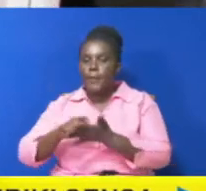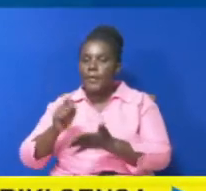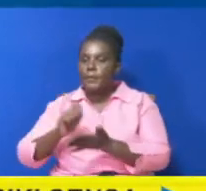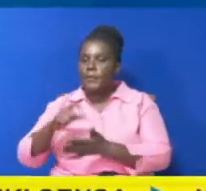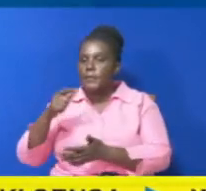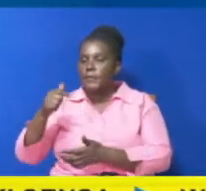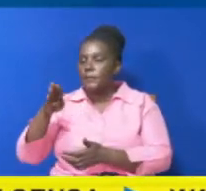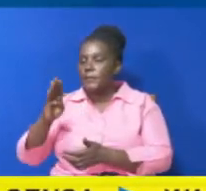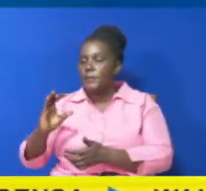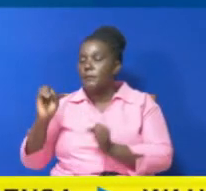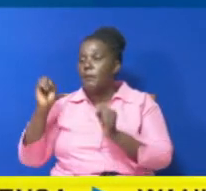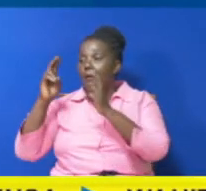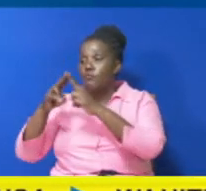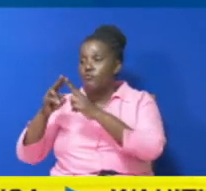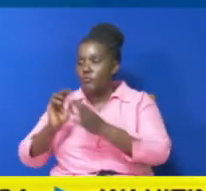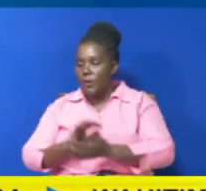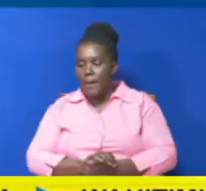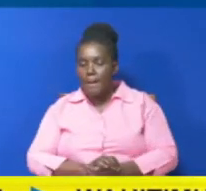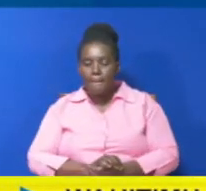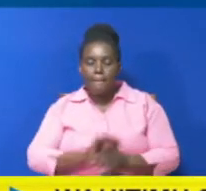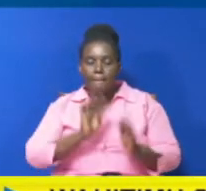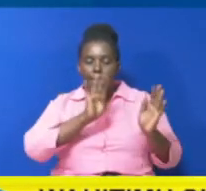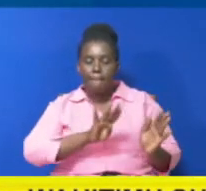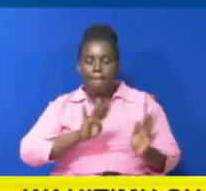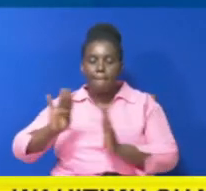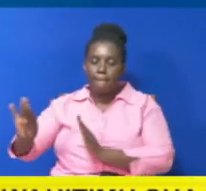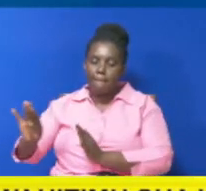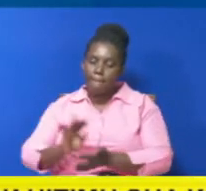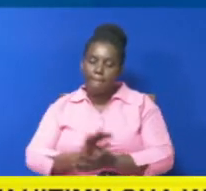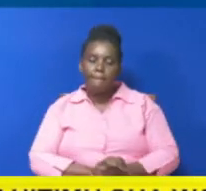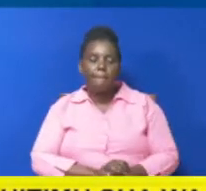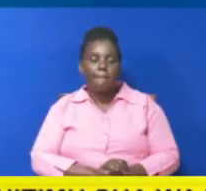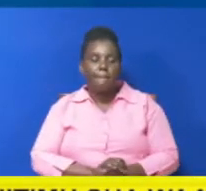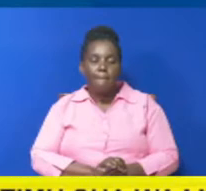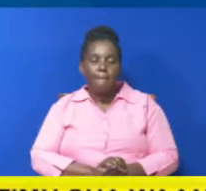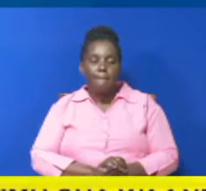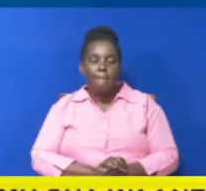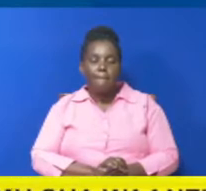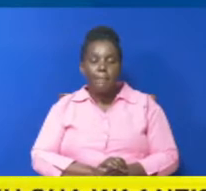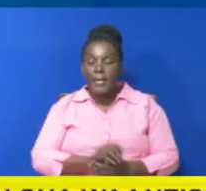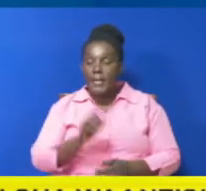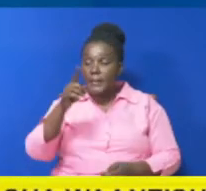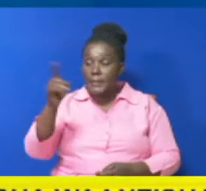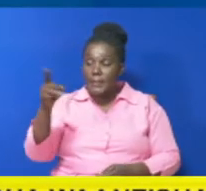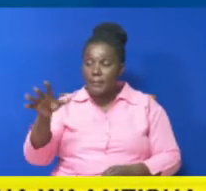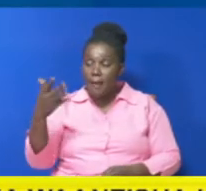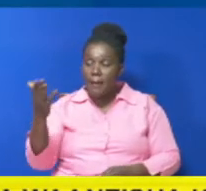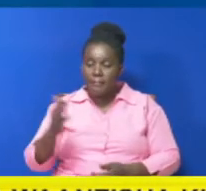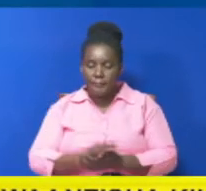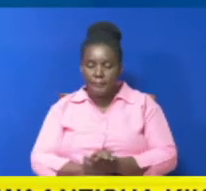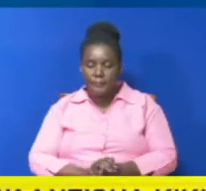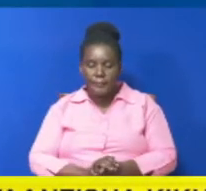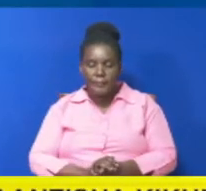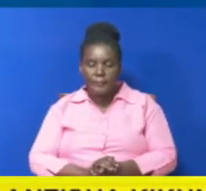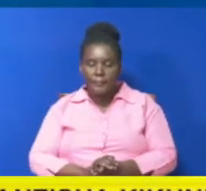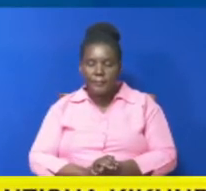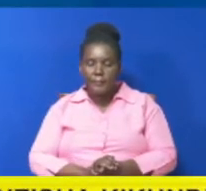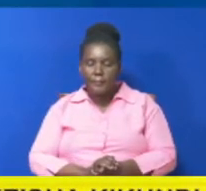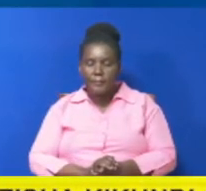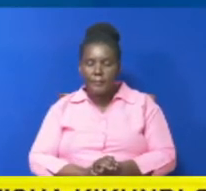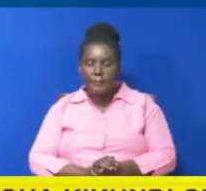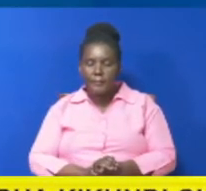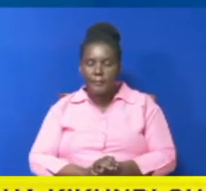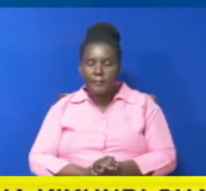Arusha. Tuelekee visiwa vya marashi ya karafuu na uchumi wa bluu Zanzibar, ambapo mtakwimu mkuu Zanzibar